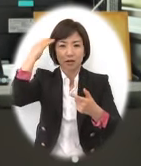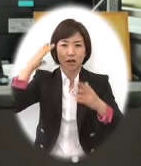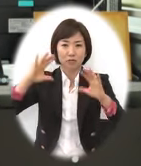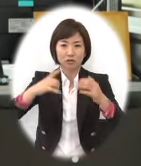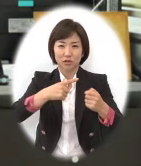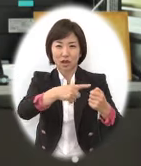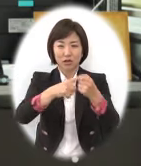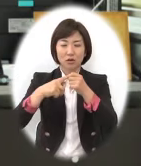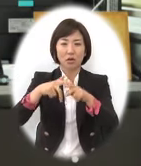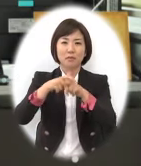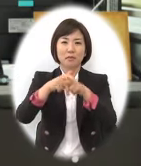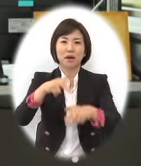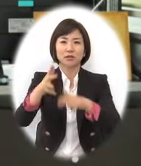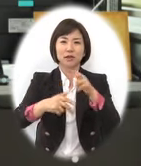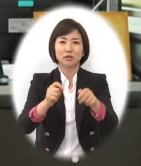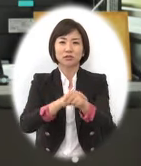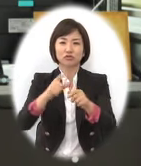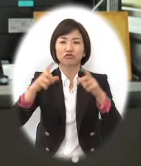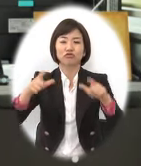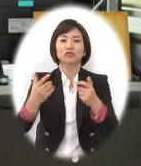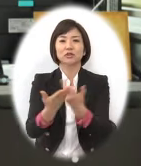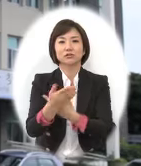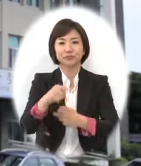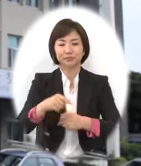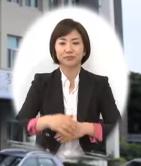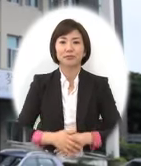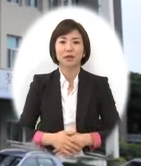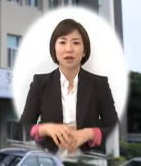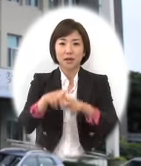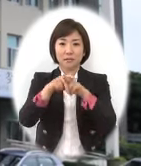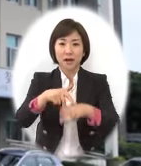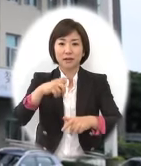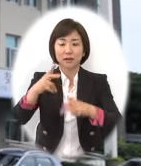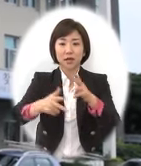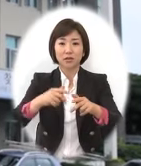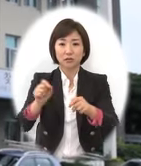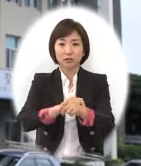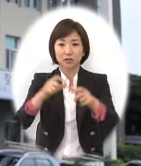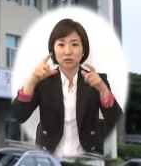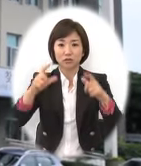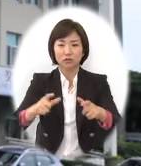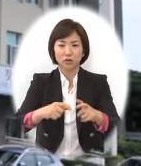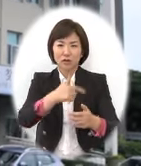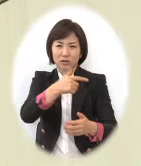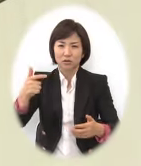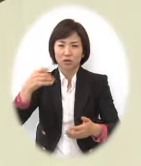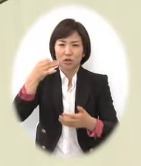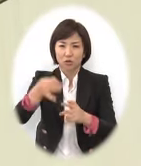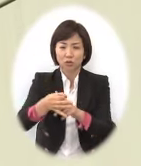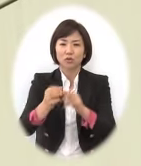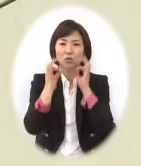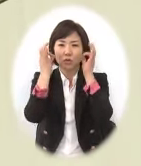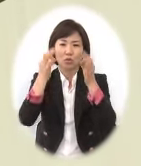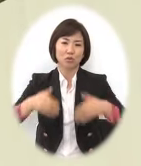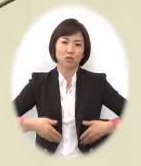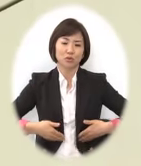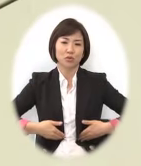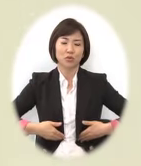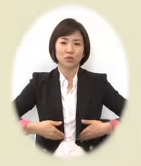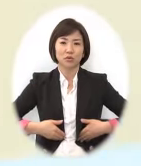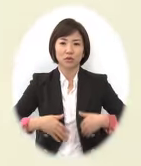말산업 특구는 제주도다 이렇게 좀 보고 있습니다. 말산업 특구는 상당한 돈과 노력을 투입하는 사업입니다.